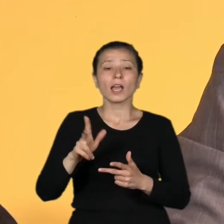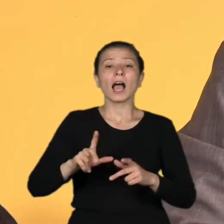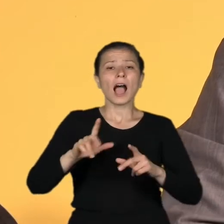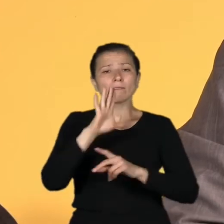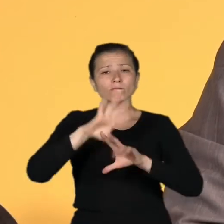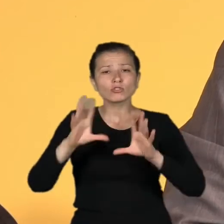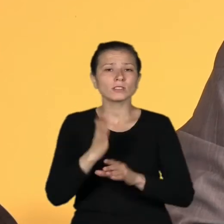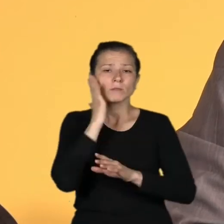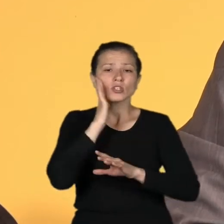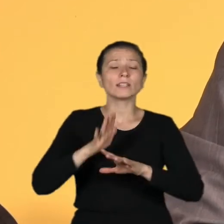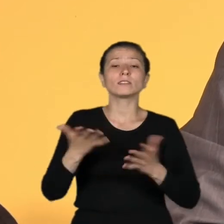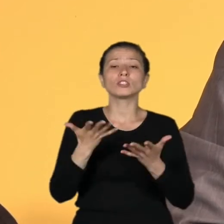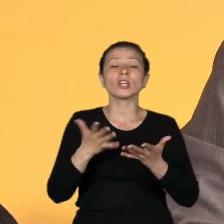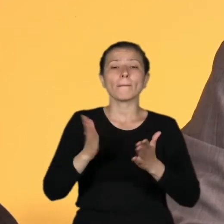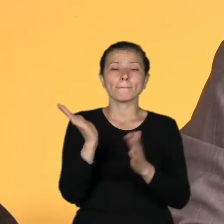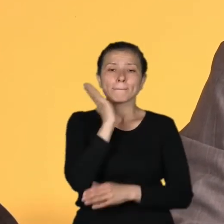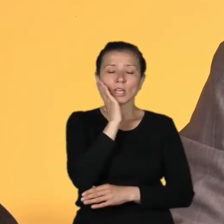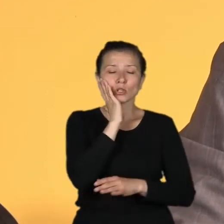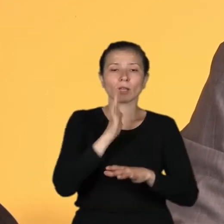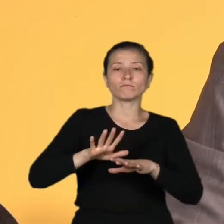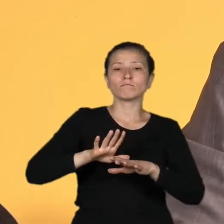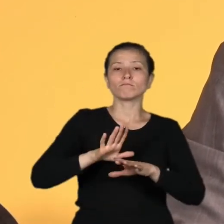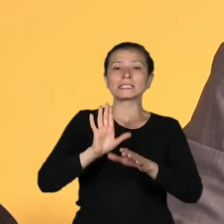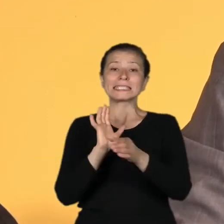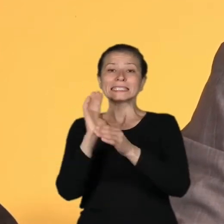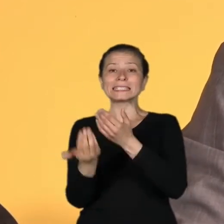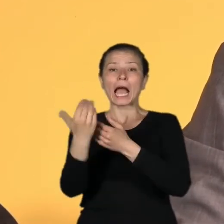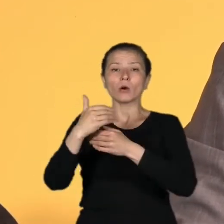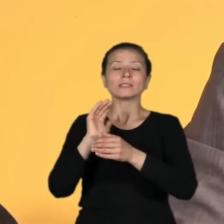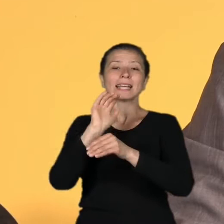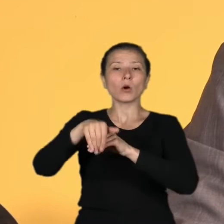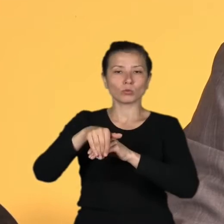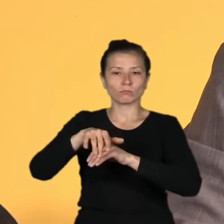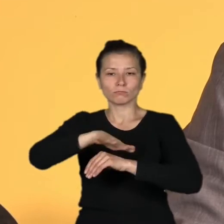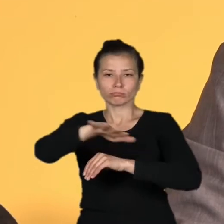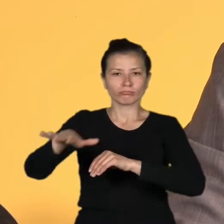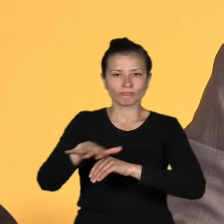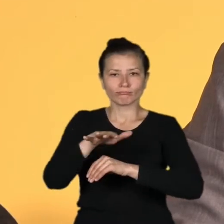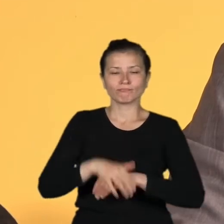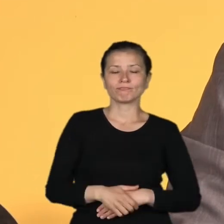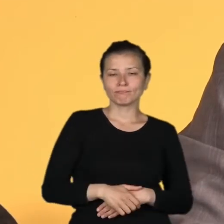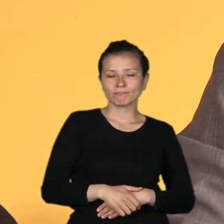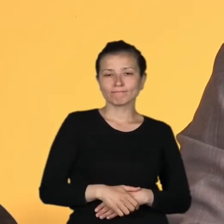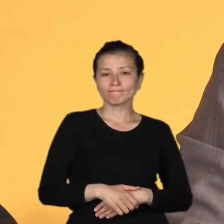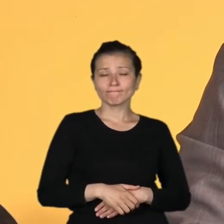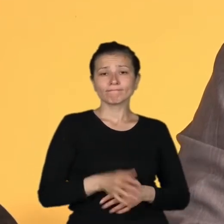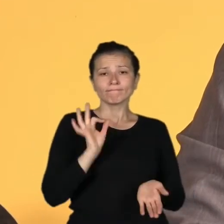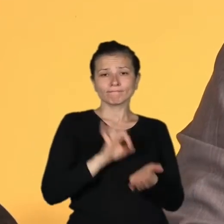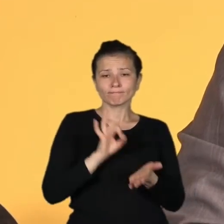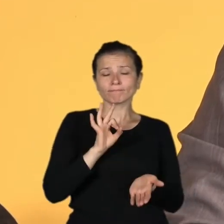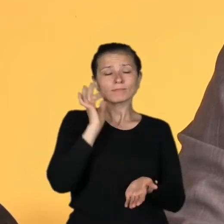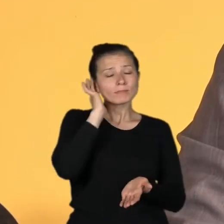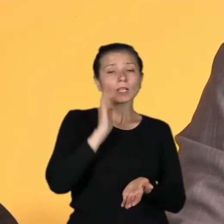zachodni. Nie da się tego zrobić w pojedynkę. Na pewno ten komunikat, że kończymy z wydobyciem,